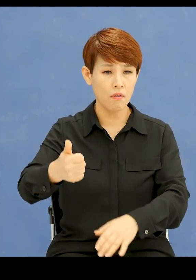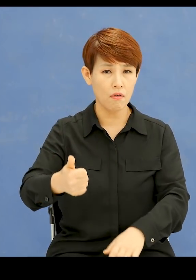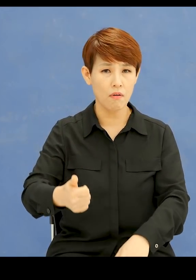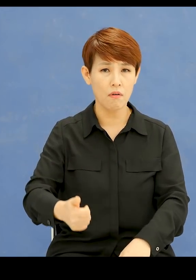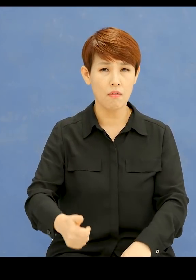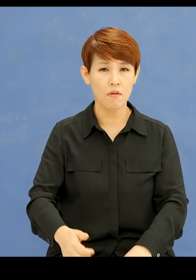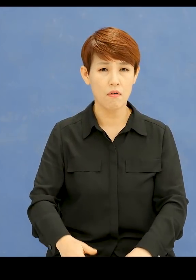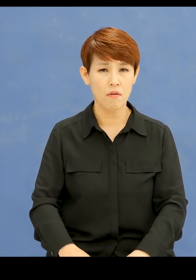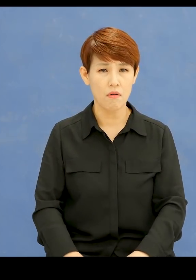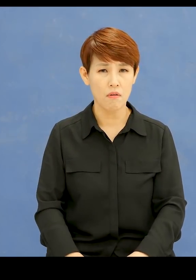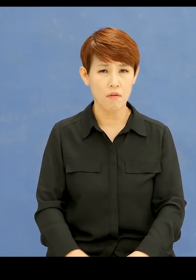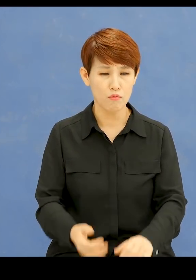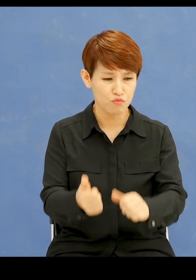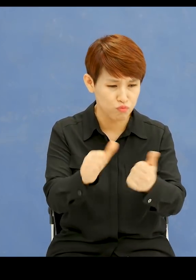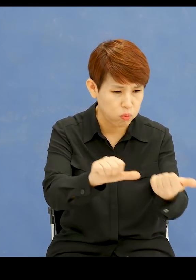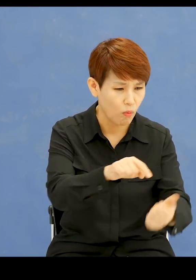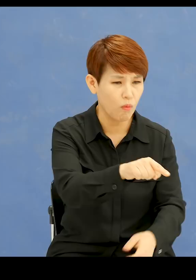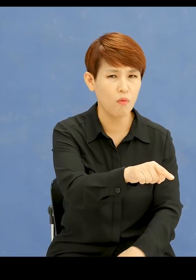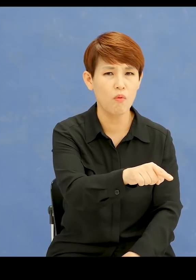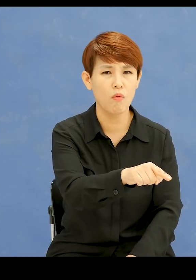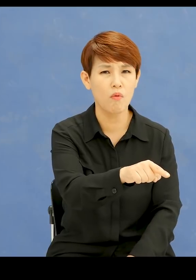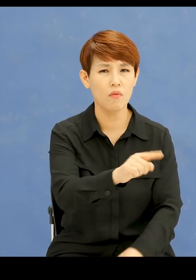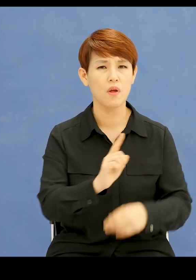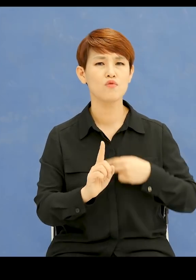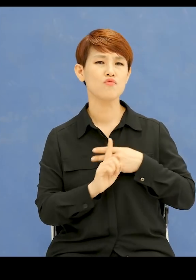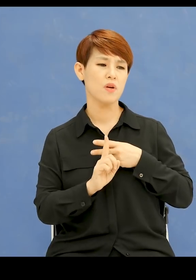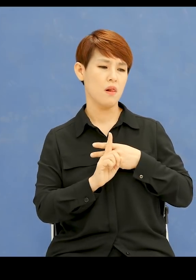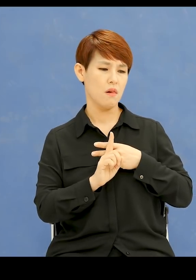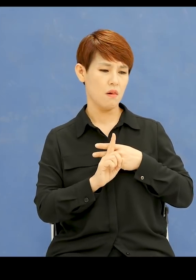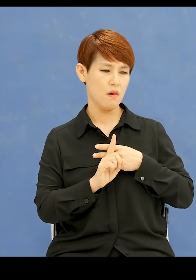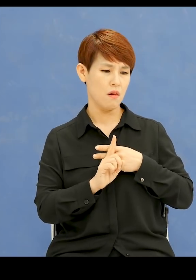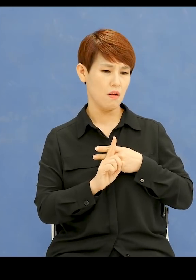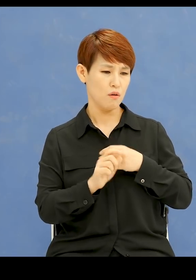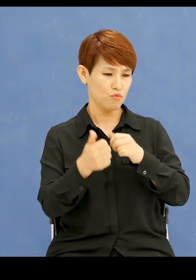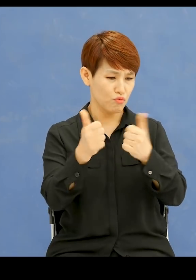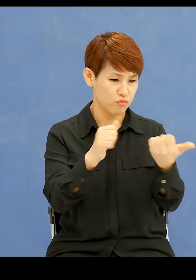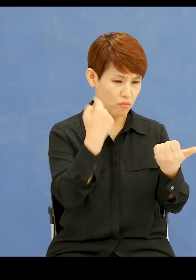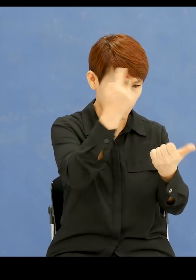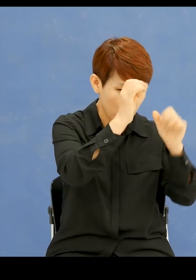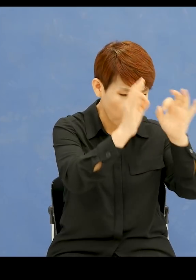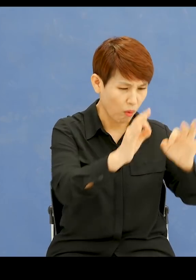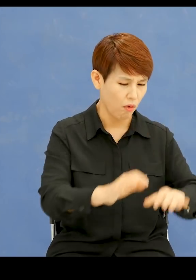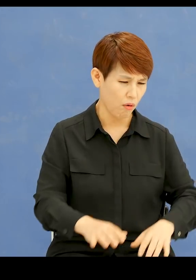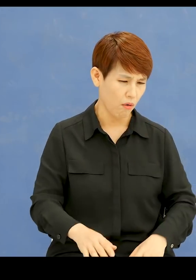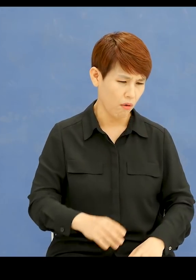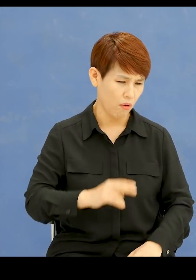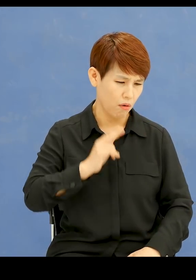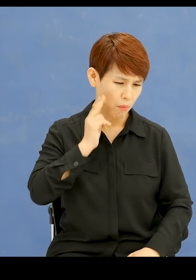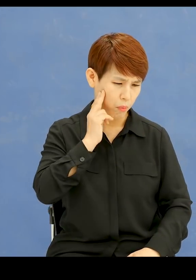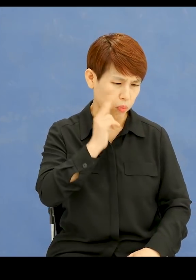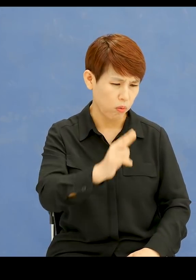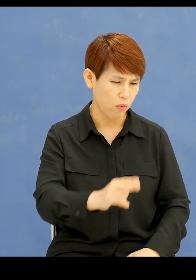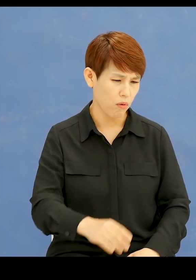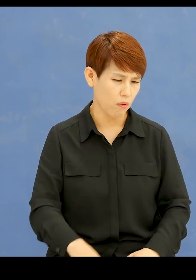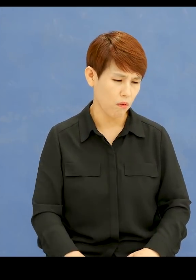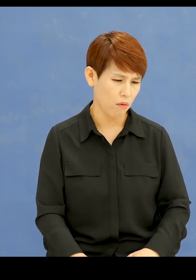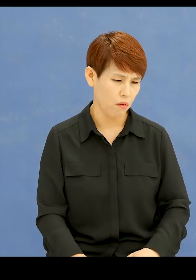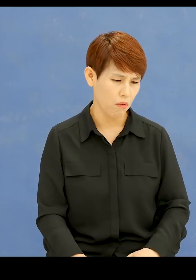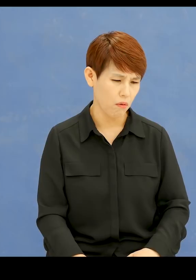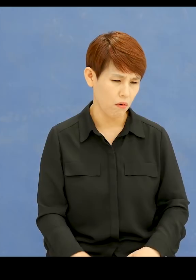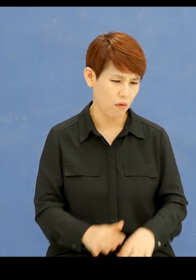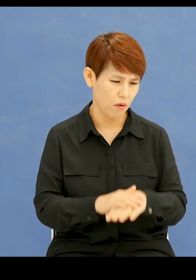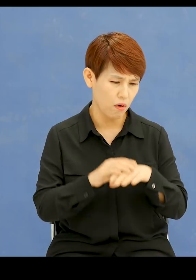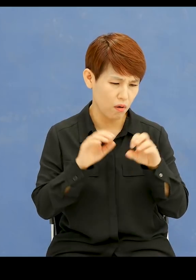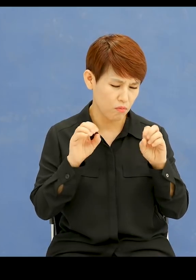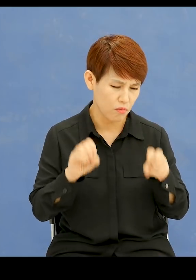아버지가 그런 모습으로 제 눈앞에 중학교 1학년짜리의 모습으로 비춰졌을 때는 너무 비참하다. 그렇죠. 그리고